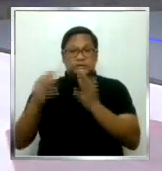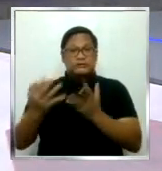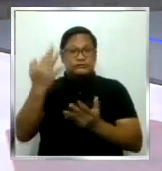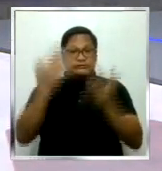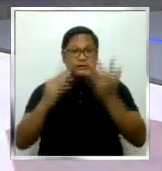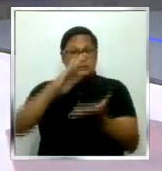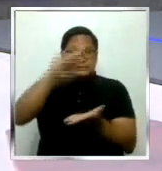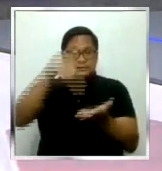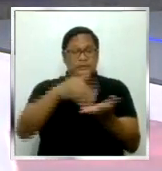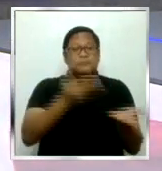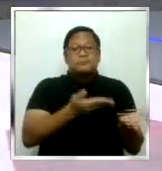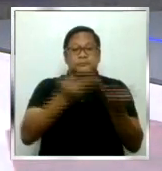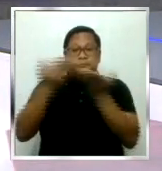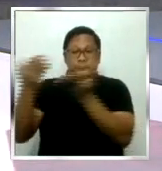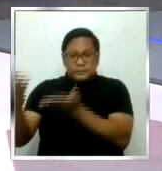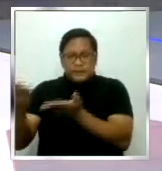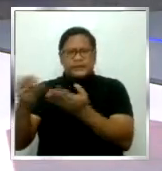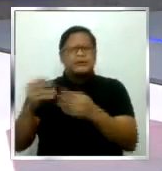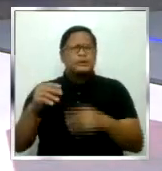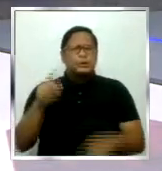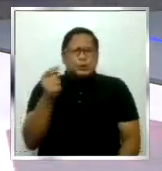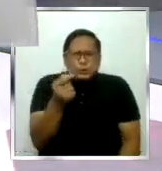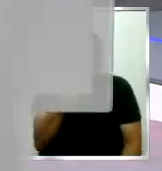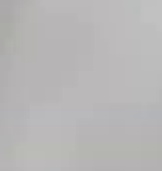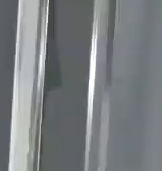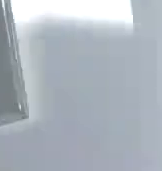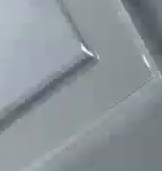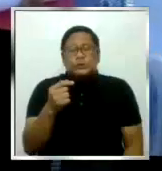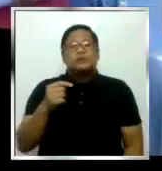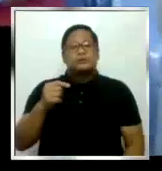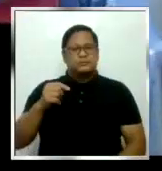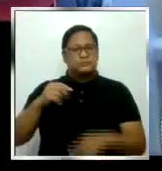asymptomatic na kaso. Nakatutok si Ian Cruz.